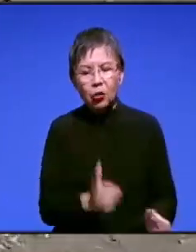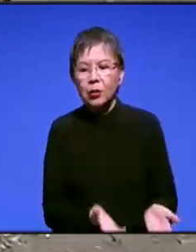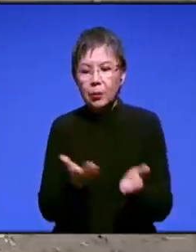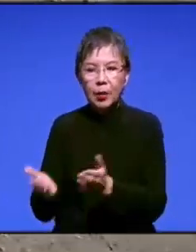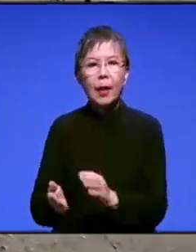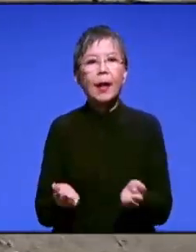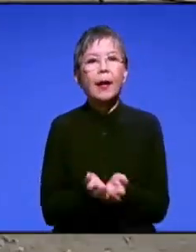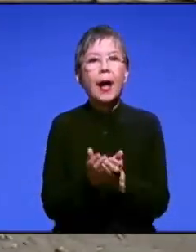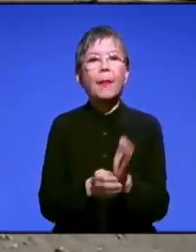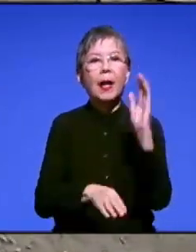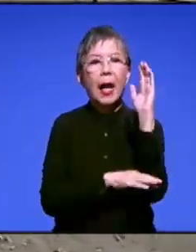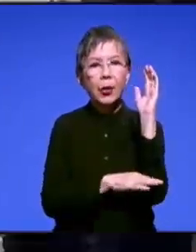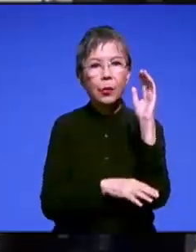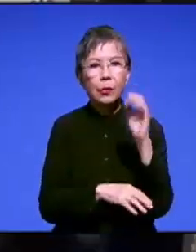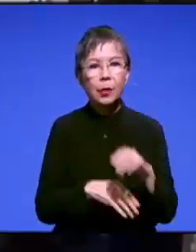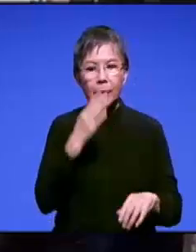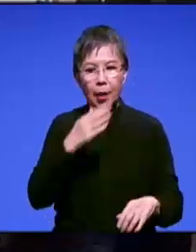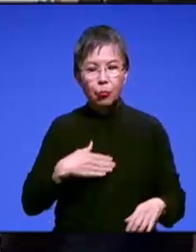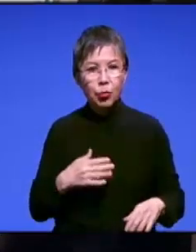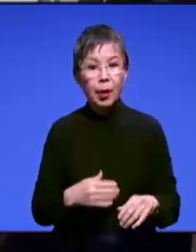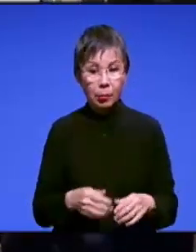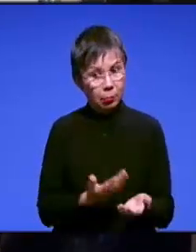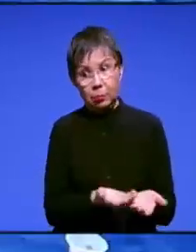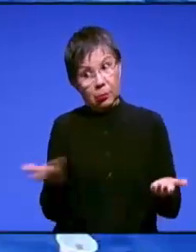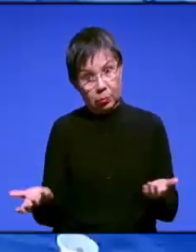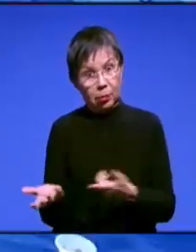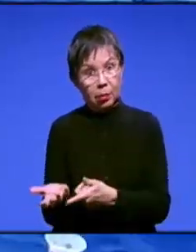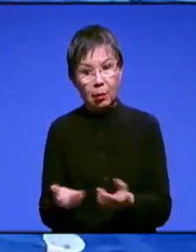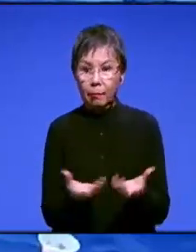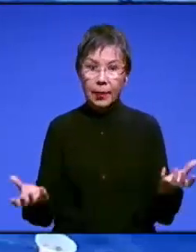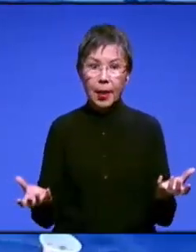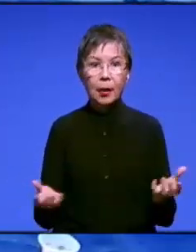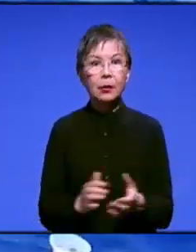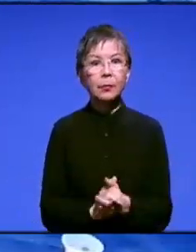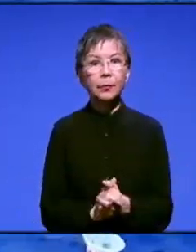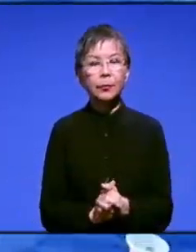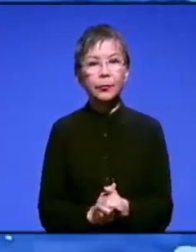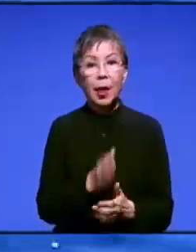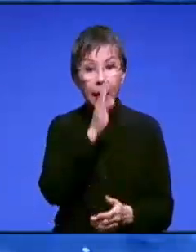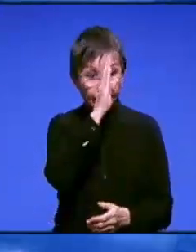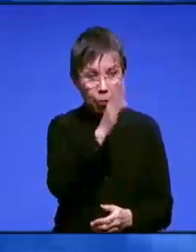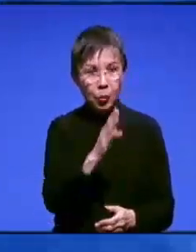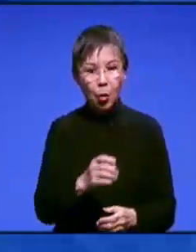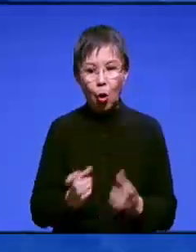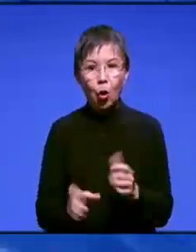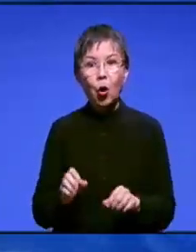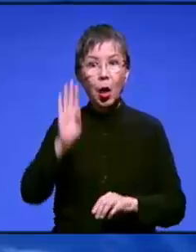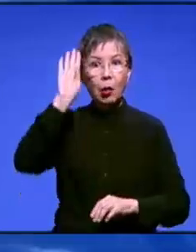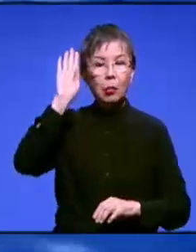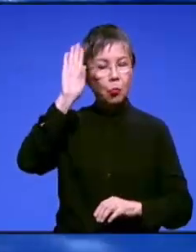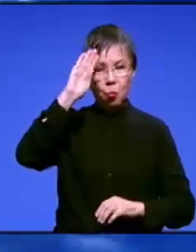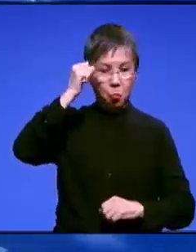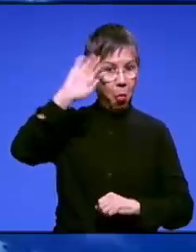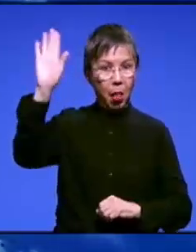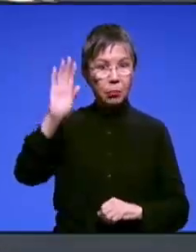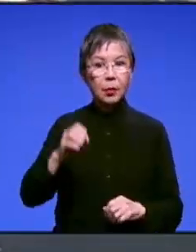pemilik diharuskan berlayar dengan kapal feri terpisah dari kendaraannya. Kebijakan ini ditolak pemudik dengan alasan